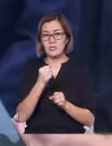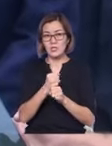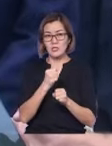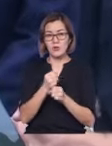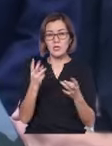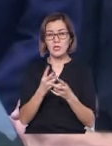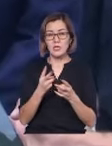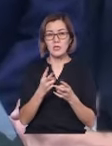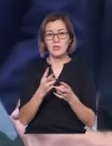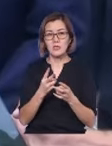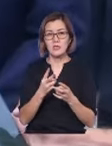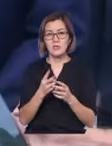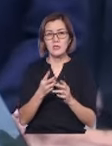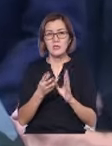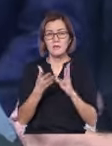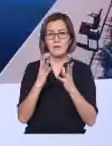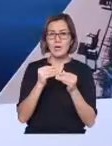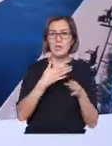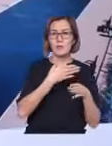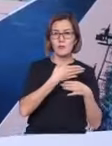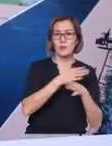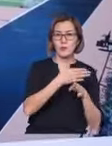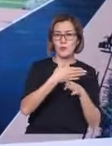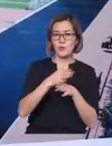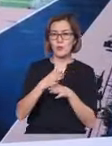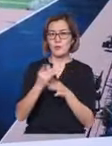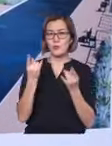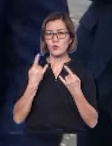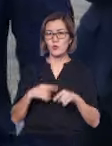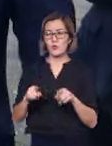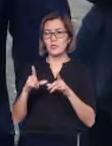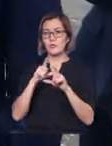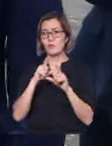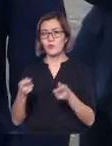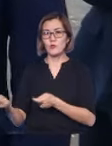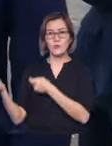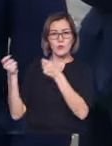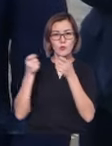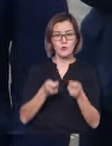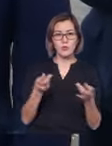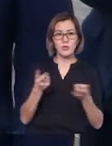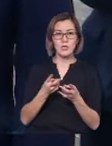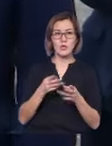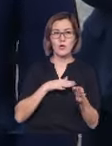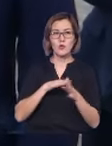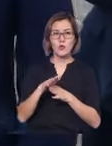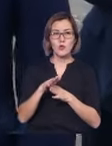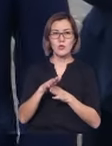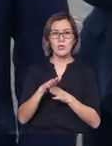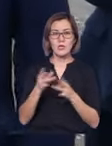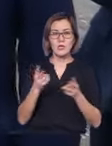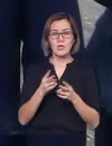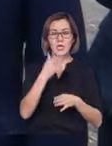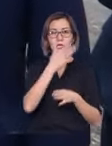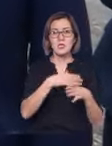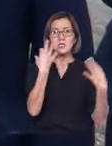Приемный покой полностью. Если надо, роддомды да осы жерге көшіру керек. Толық жұмыс істейтін ғимарат болу керек қой. Әйтпесе